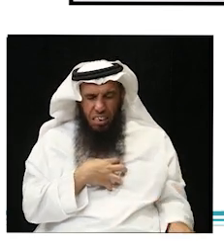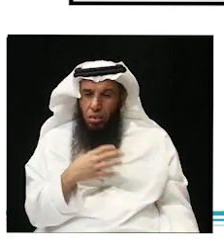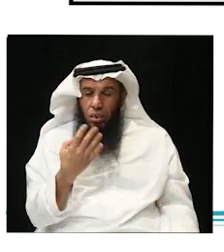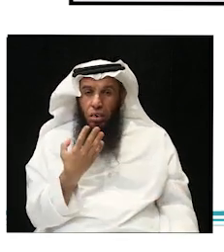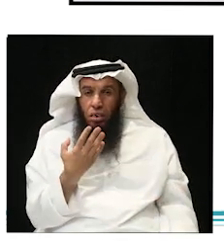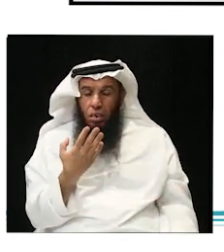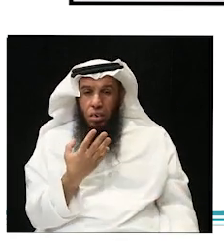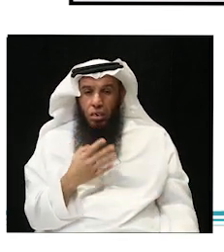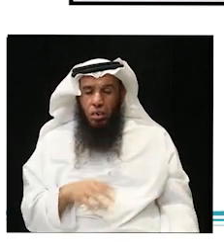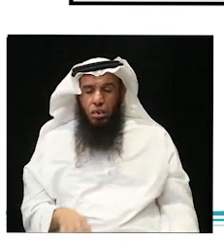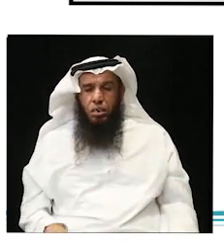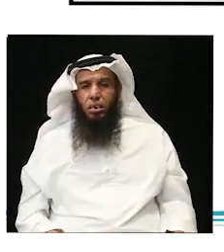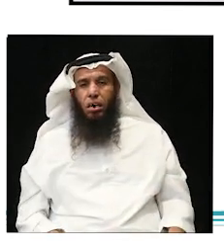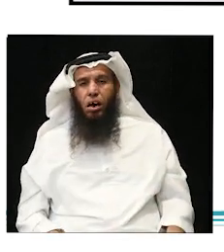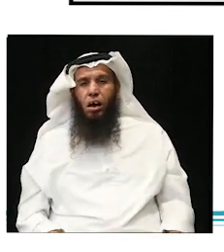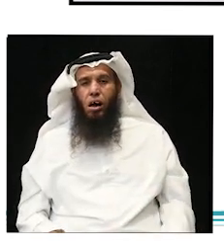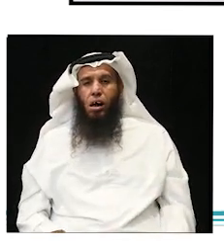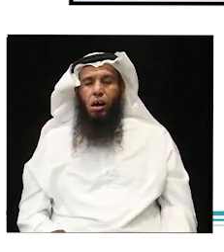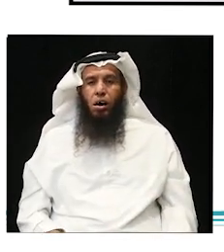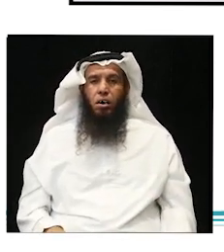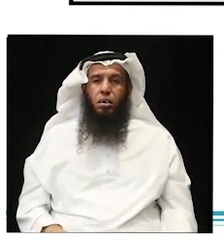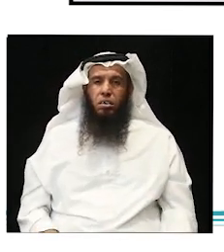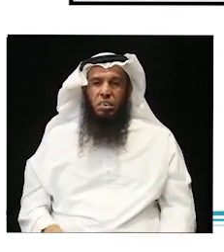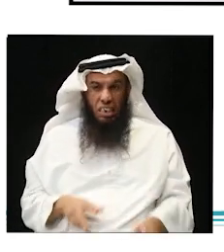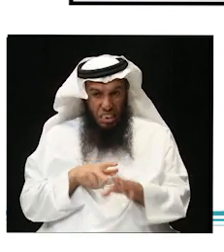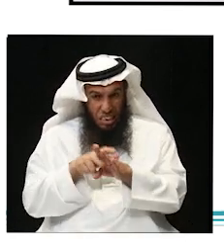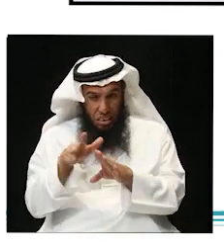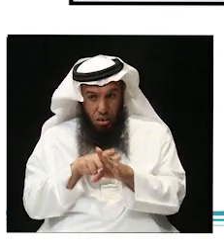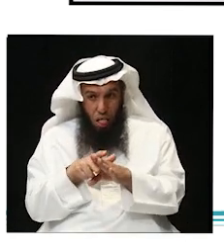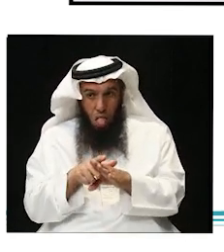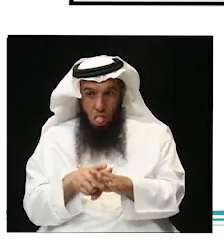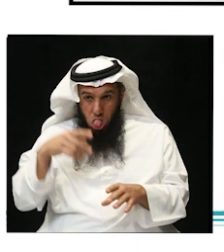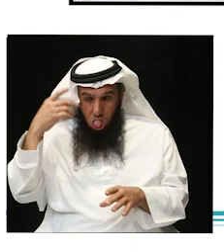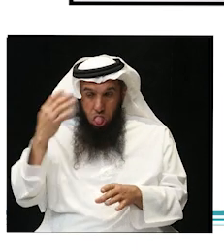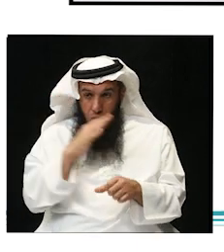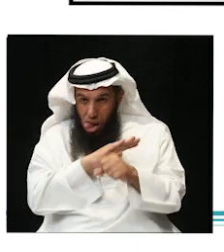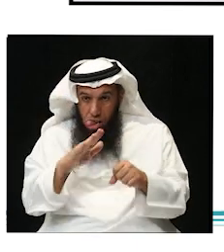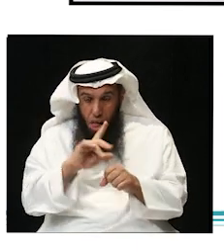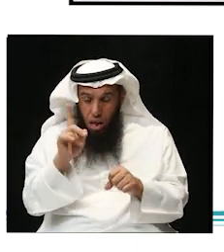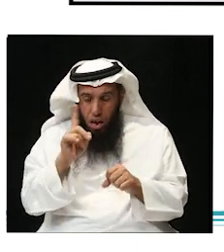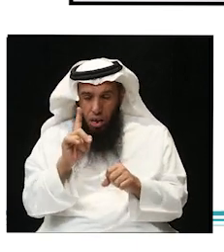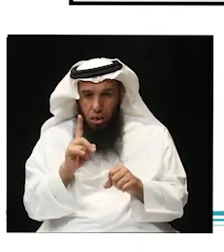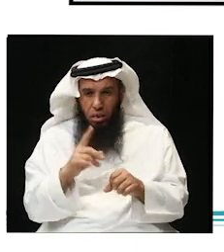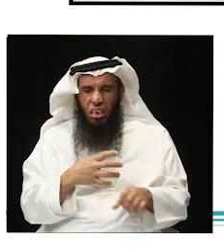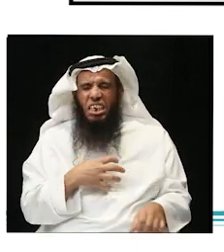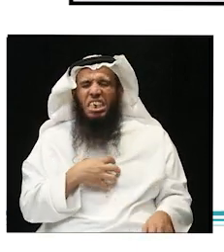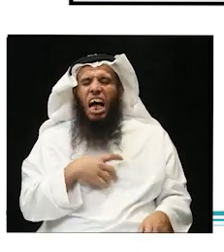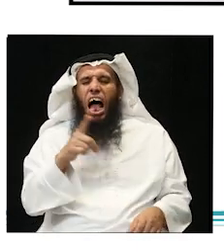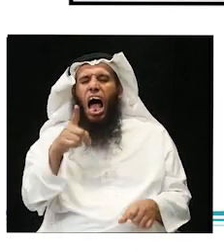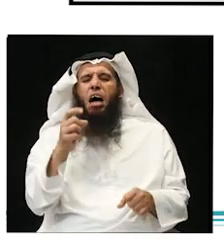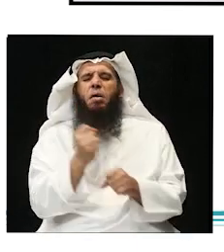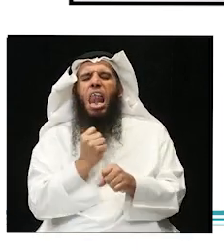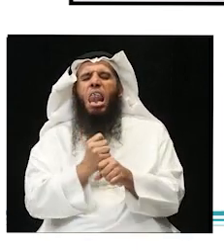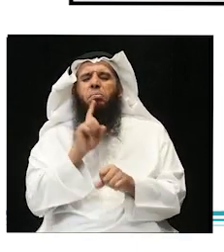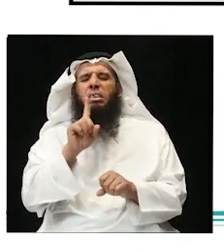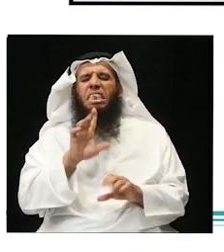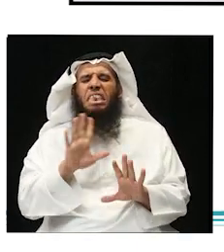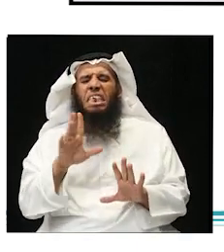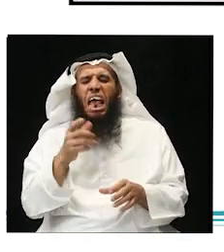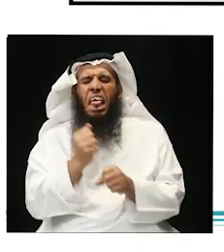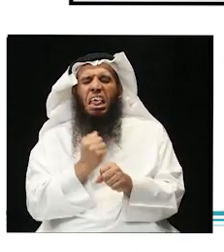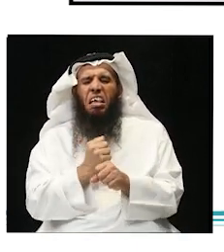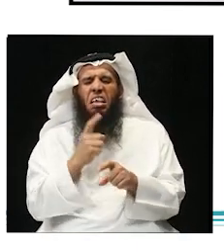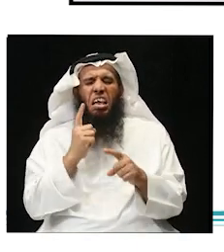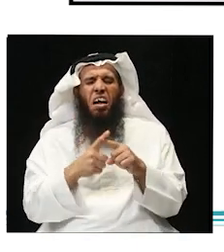وأن ندعوهم إلى الله بالتي هي أحسن، بالتي هي أحسن. مثلهم، مثل النوع